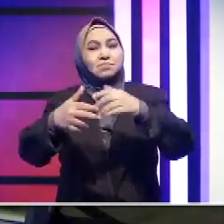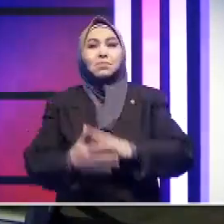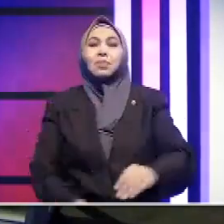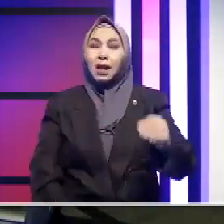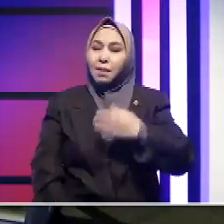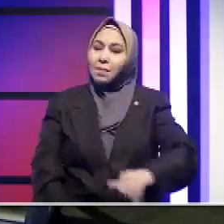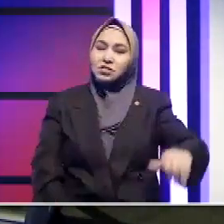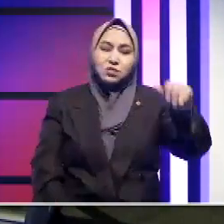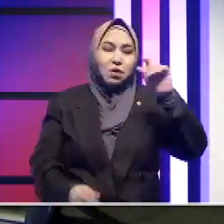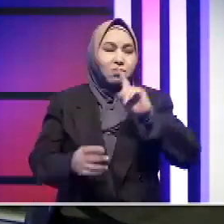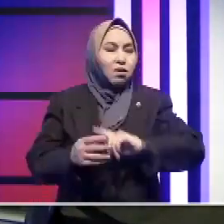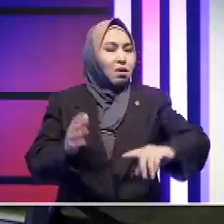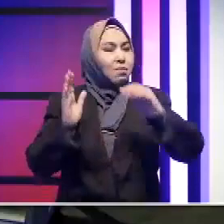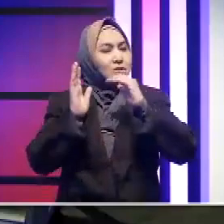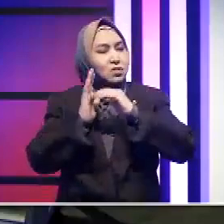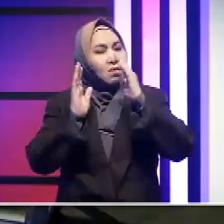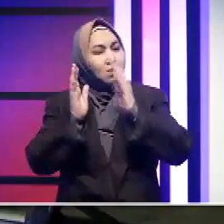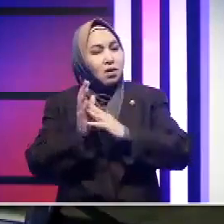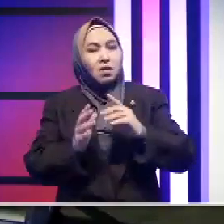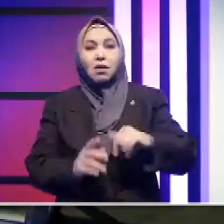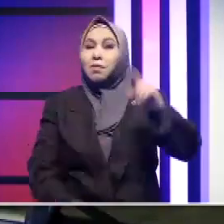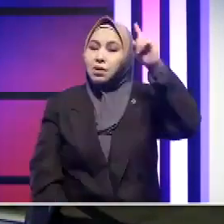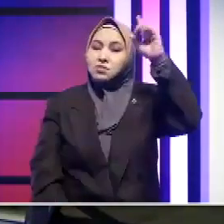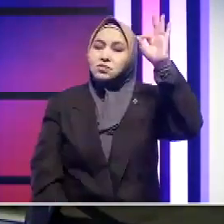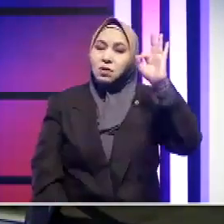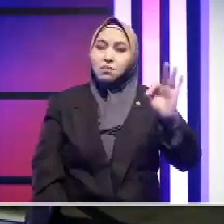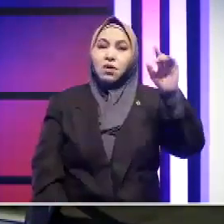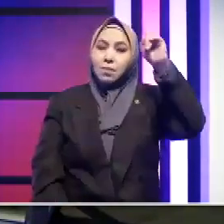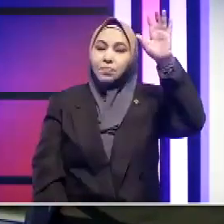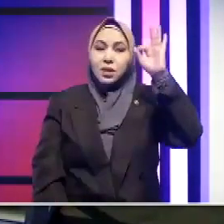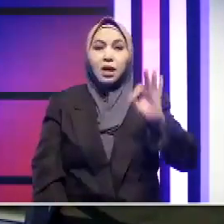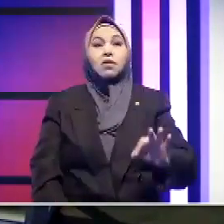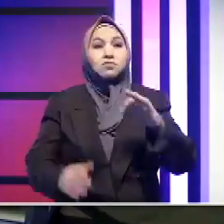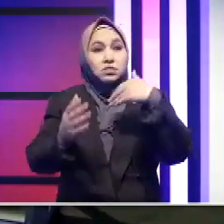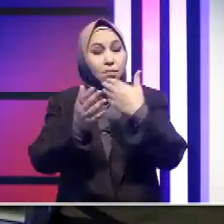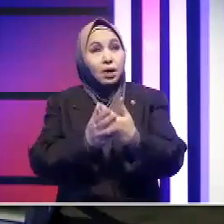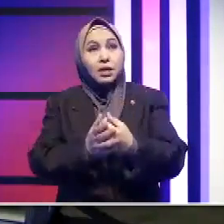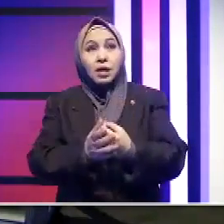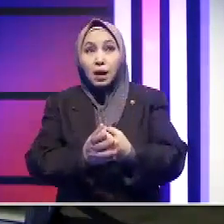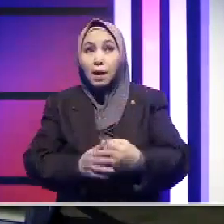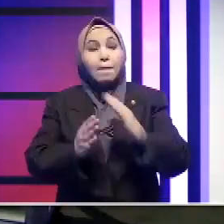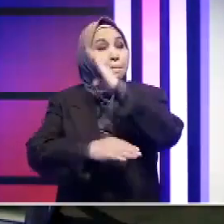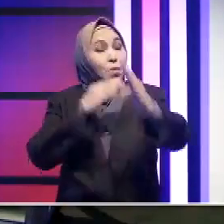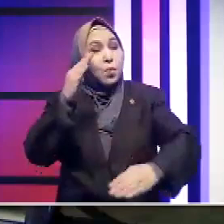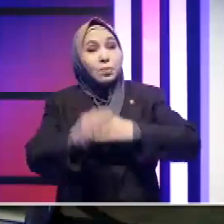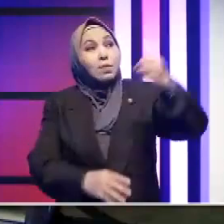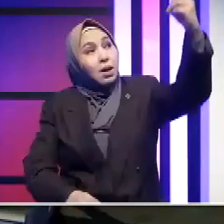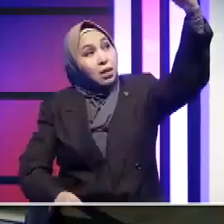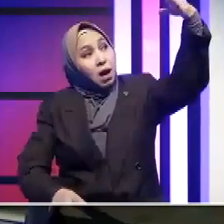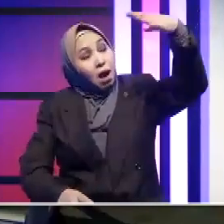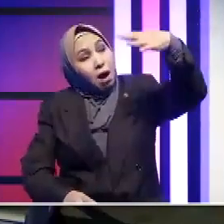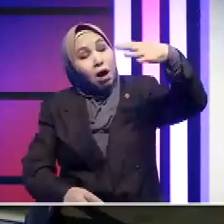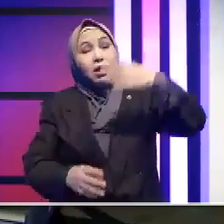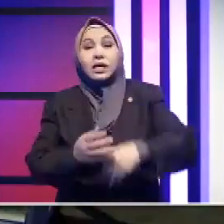Subhanallah jadi dingin kita sukses avaza sampai ke kami itu matahari terbit betul nah jejakkan kaki moga-moga